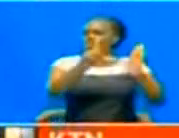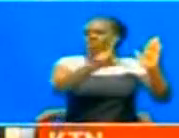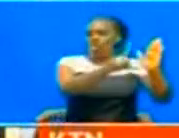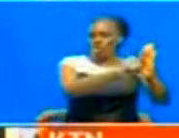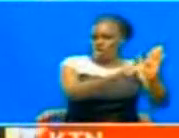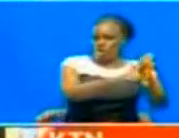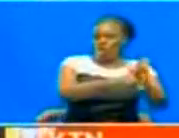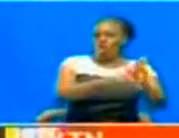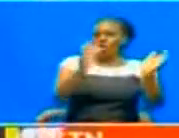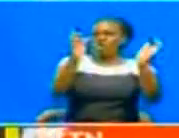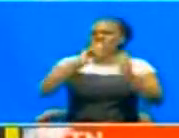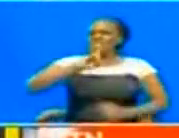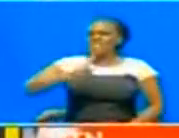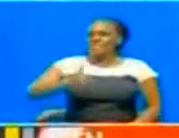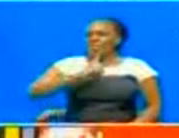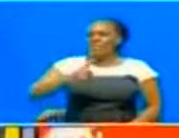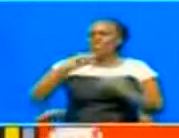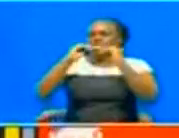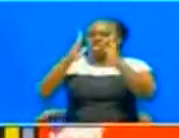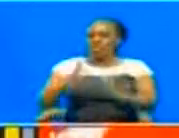to discipline errant teachers.